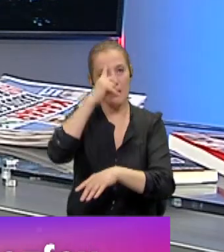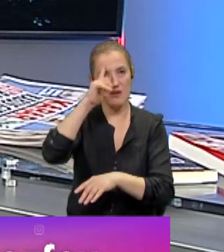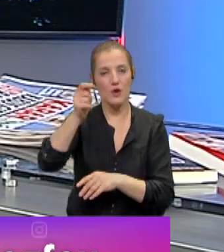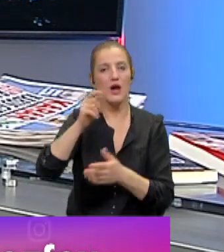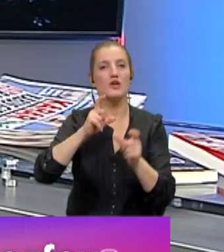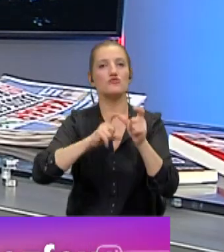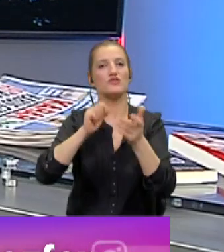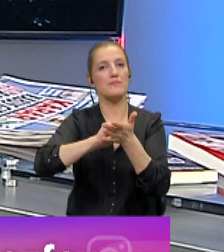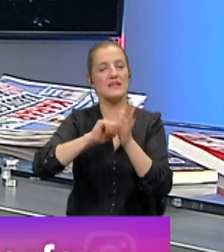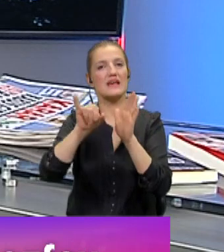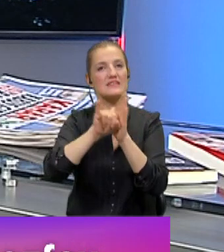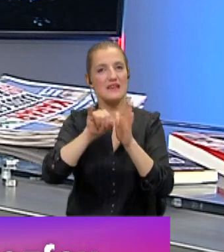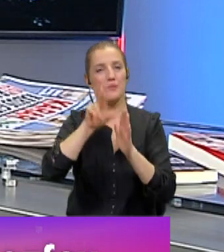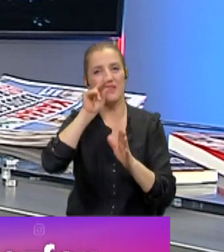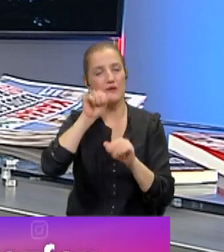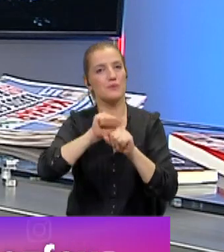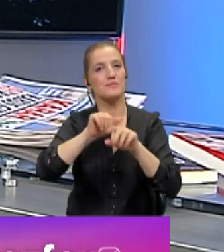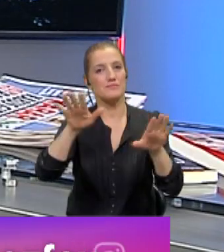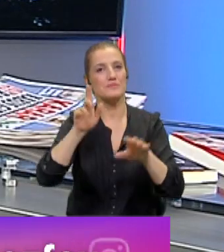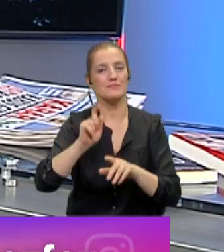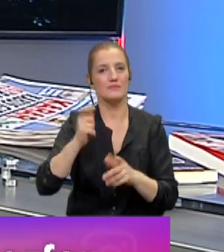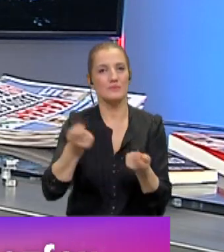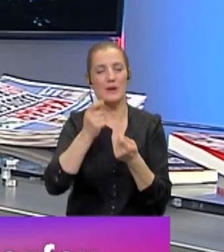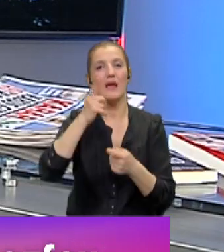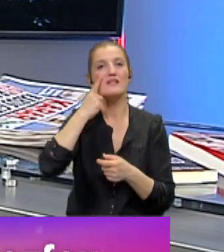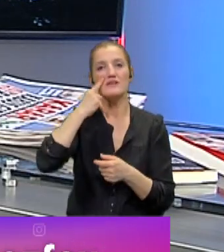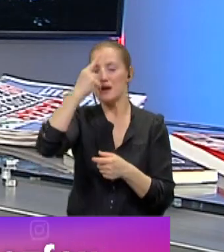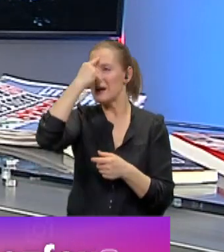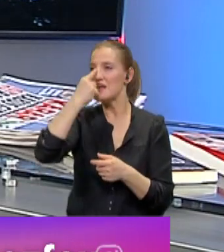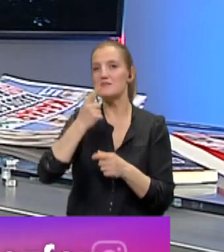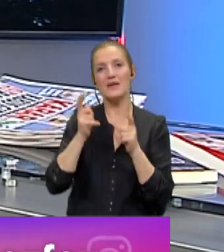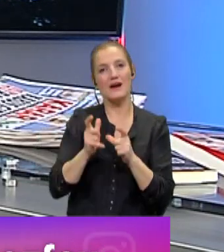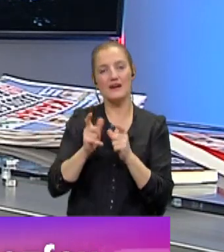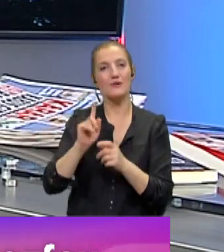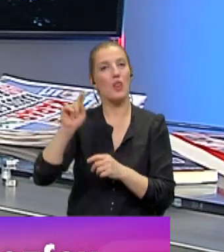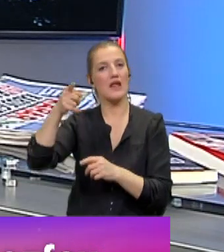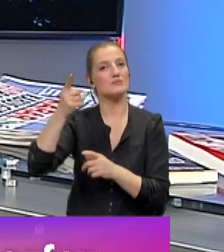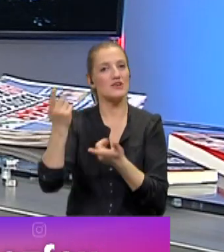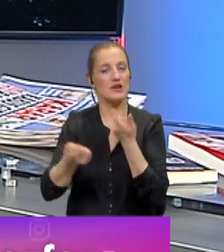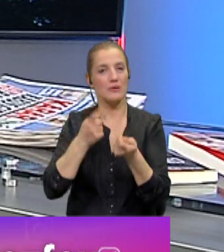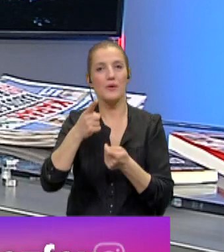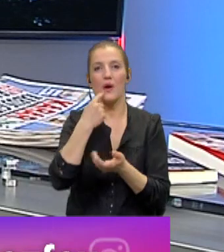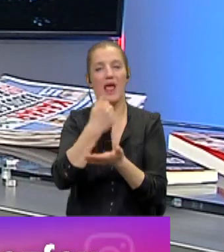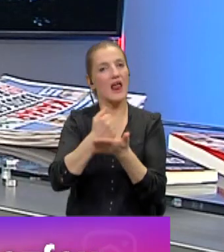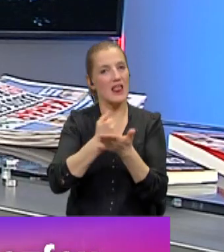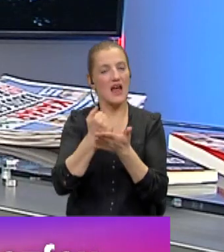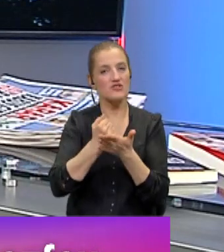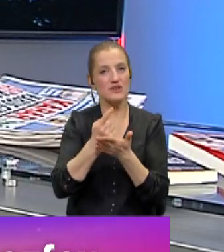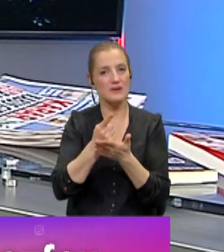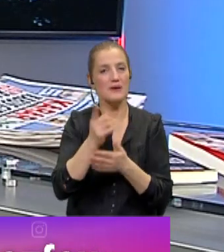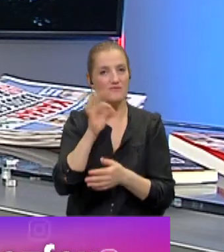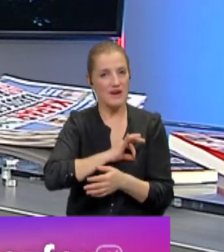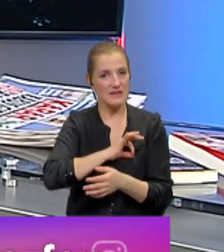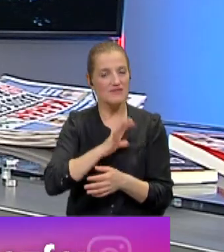sosyal medyadan ulaşmaya çalışıyorlar devletin resmi makamların ulaşmaya çalışıyorlar Bu ilaç fayda ediyor mu Hep şu